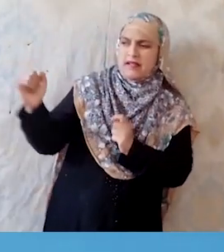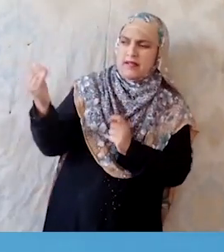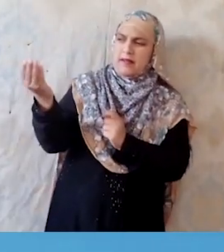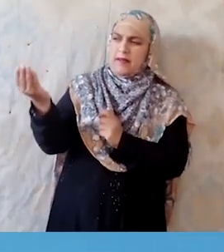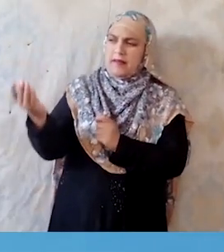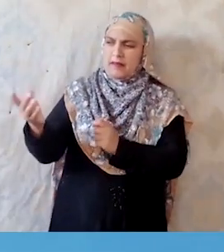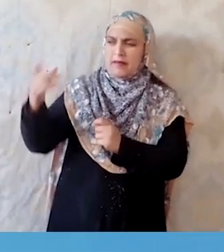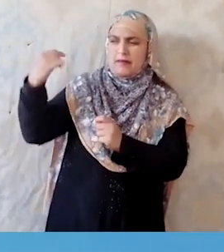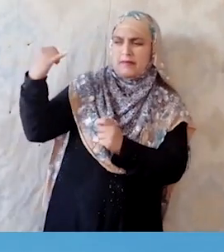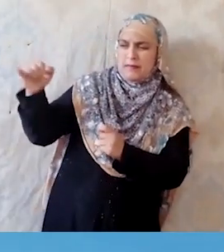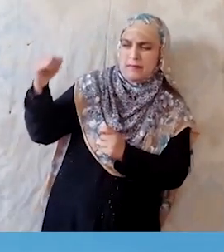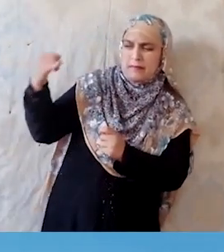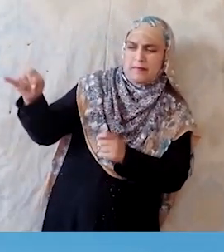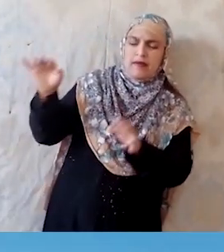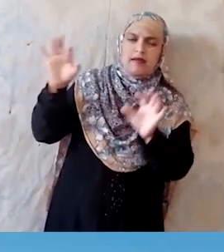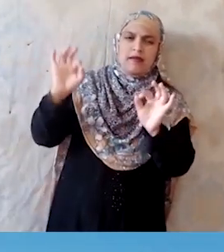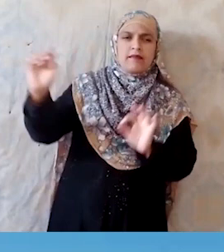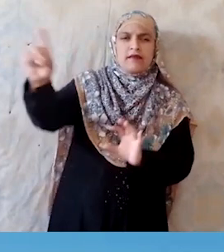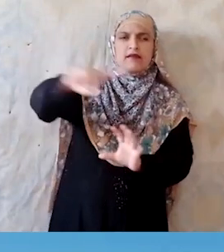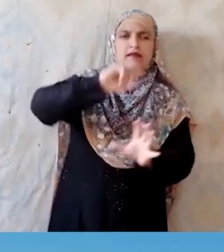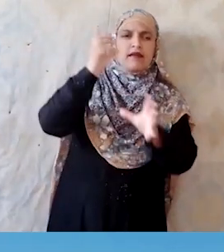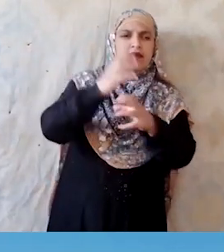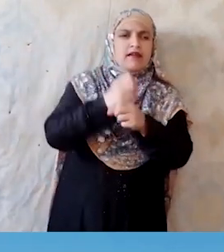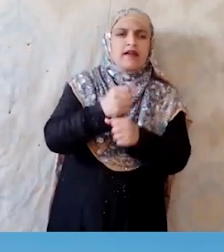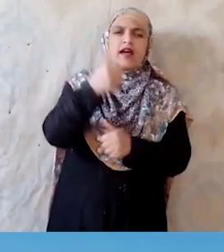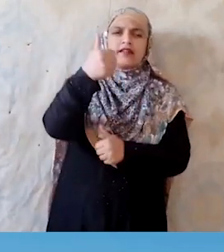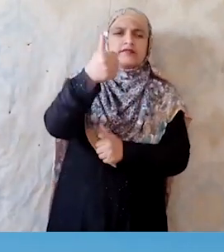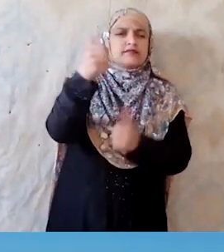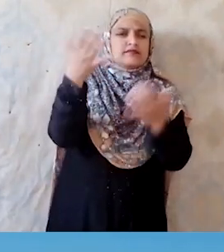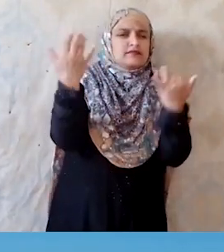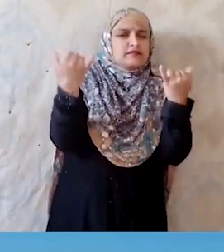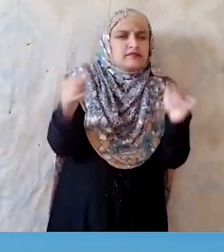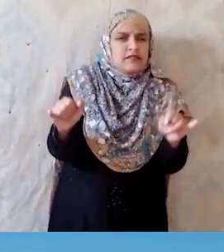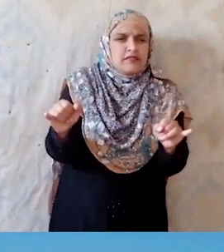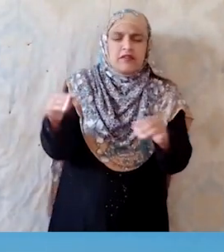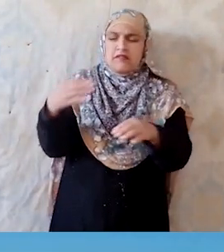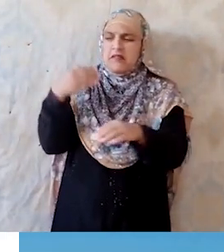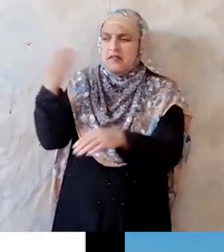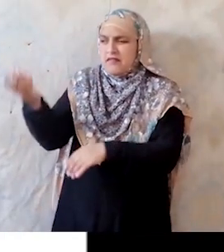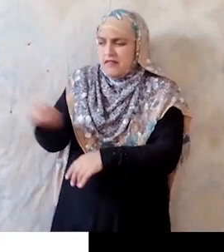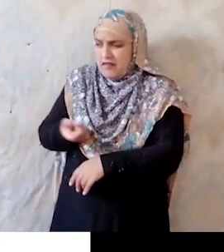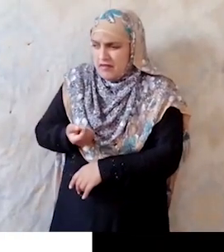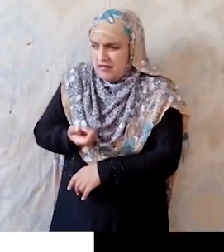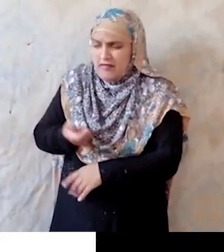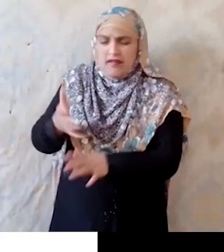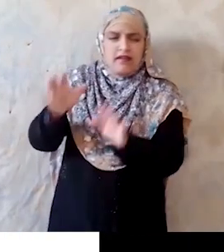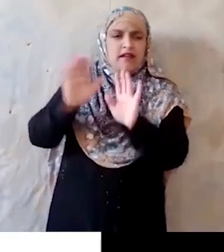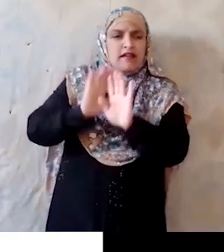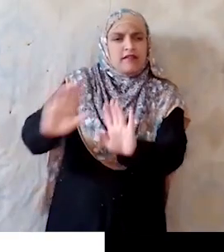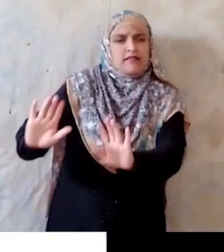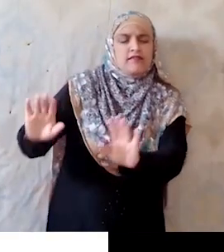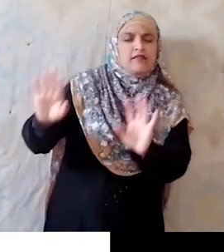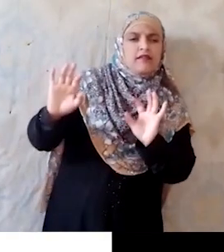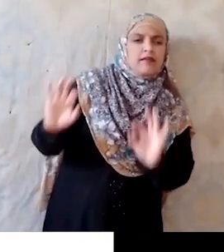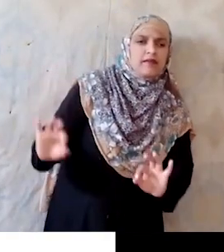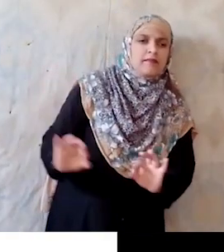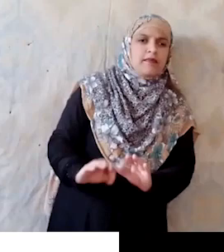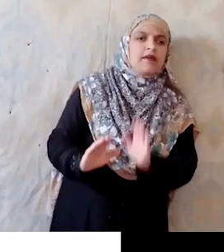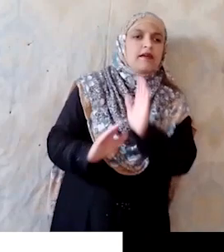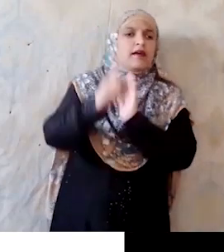तलाश करते हैं और उनकी सलाहियतों को नज़रअंदाज कर देते हैं। उनको बुरे बुरे नामों से पुकारा जाता